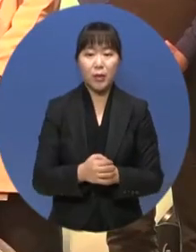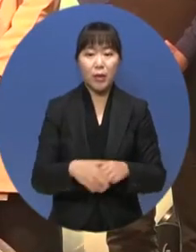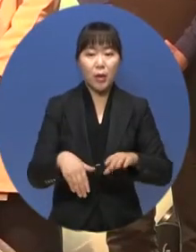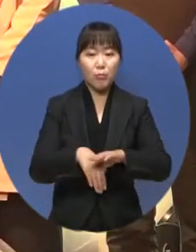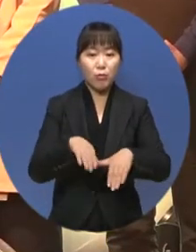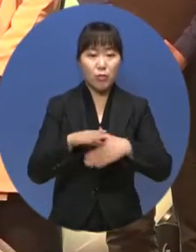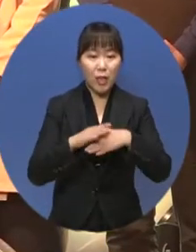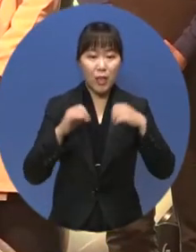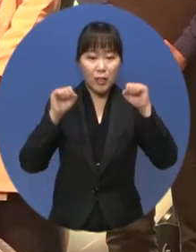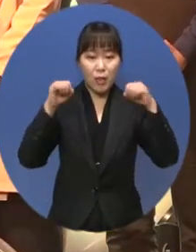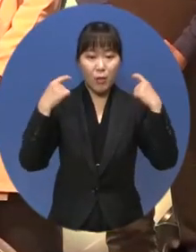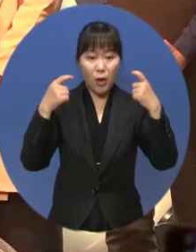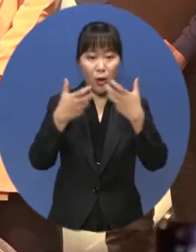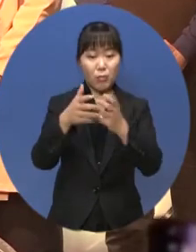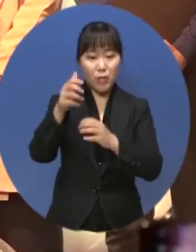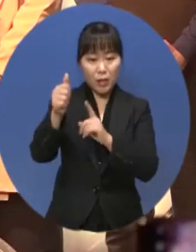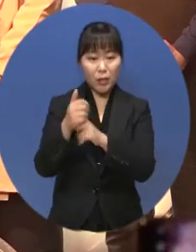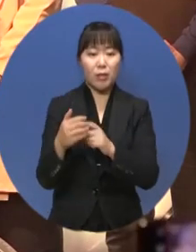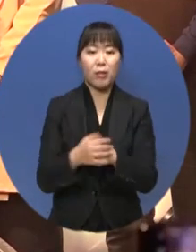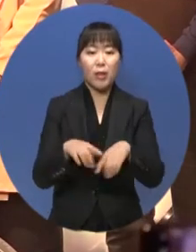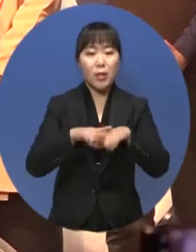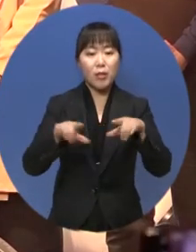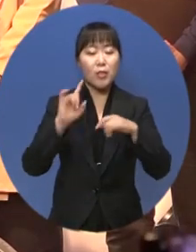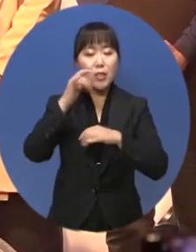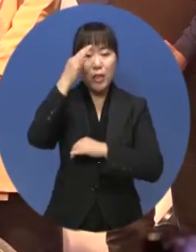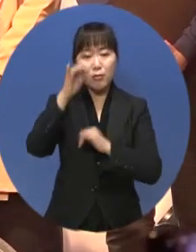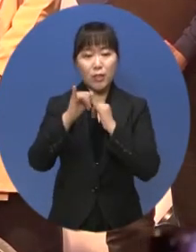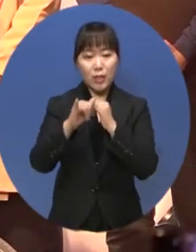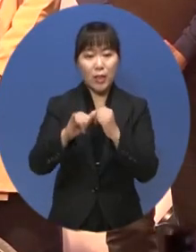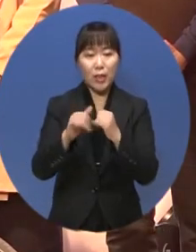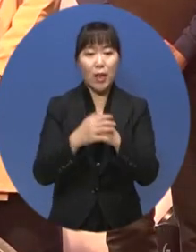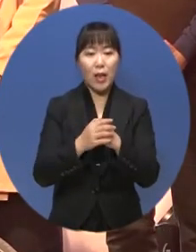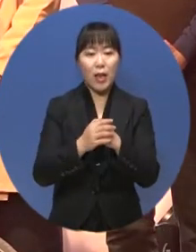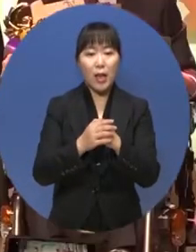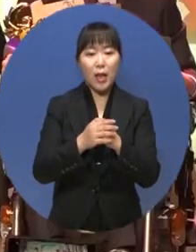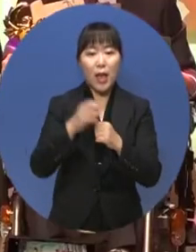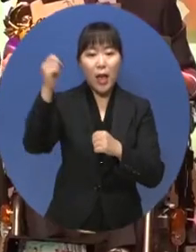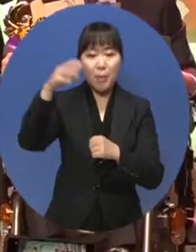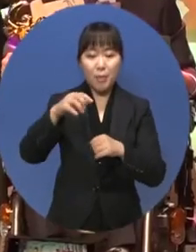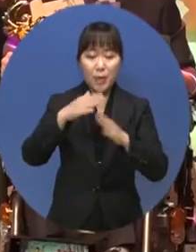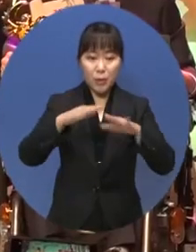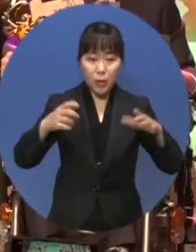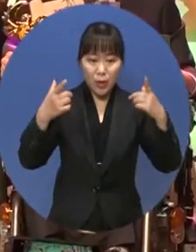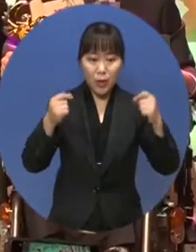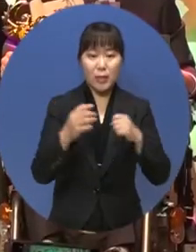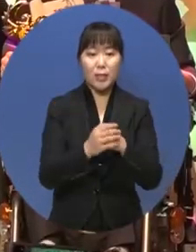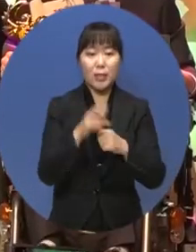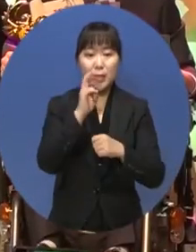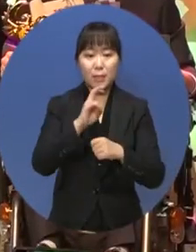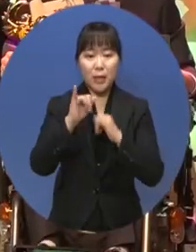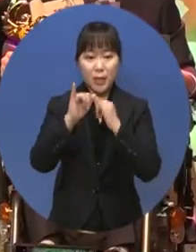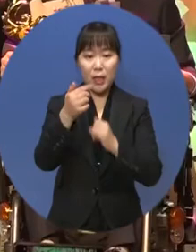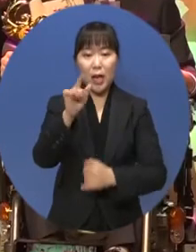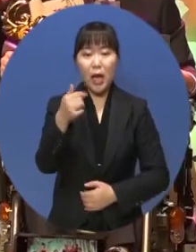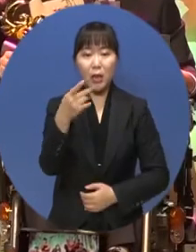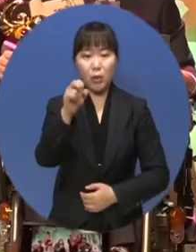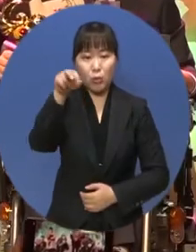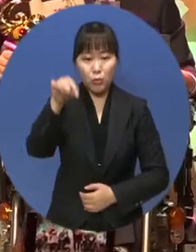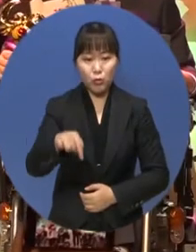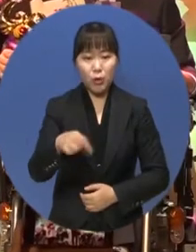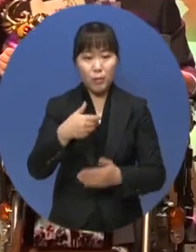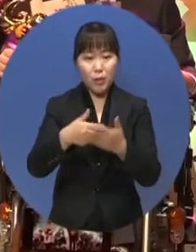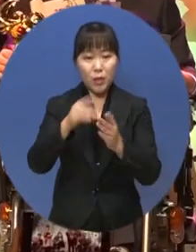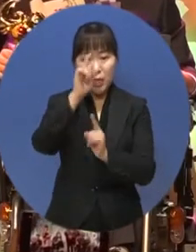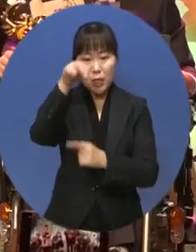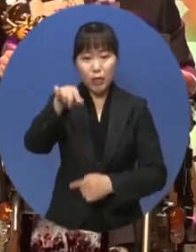문화체육관광부 장관 표창은 대중예술상의 장애인 연극단 햇빛촌을 비롯하여 음악상의 한홍수, 미술상의